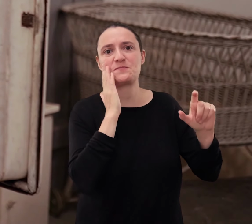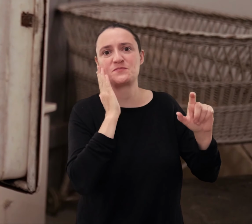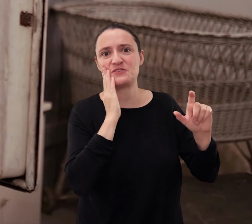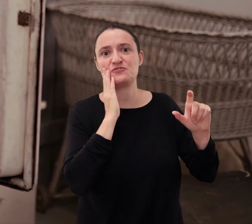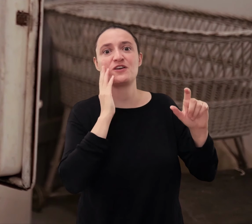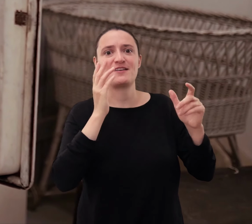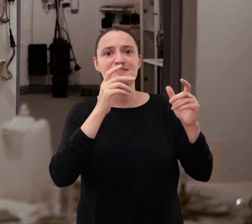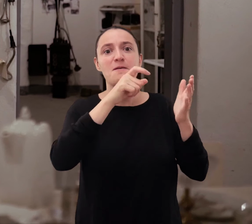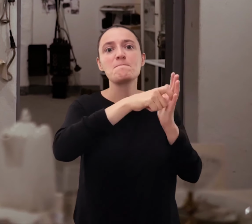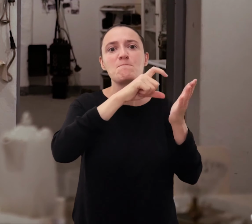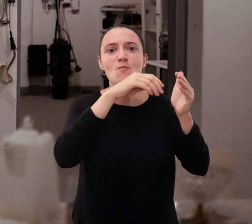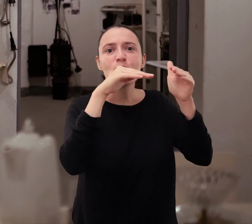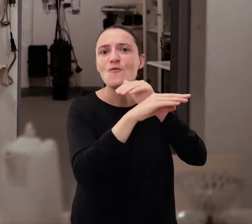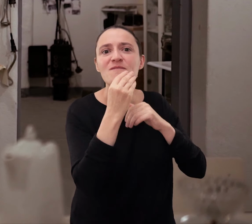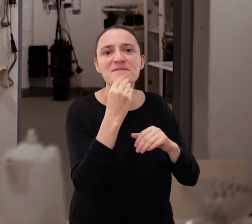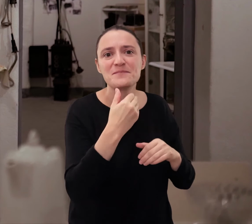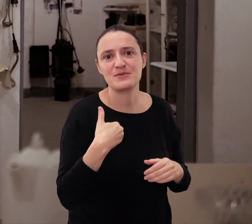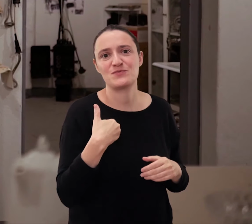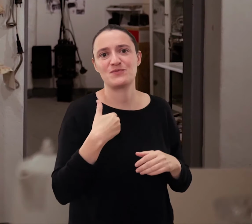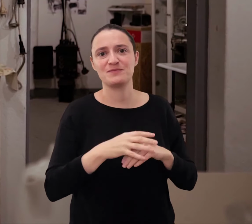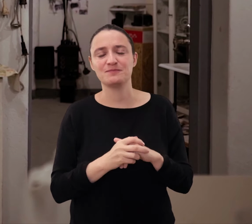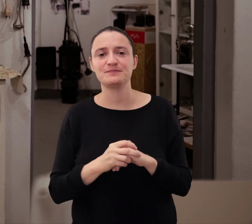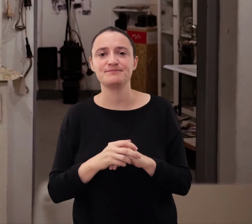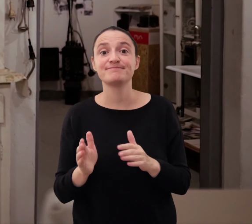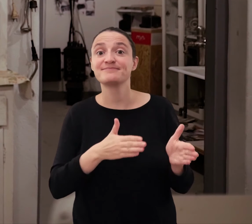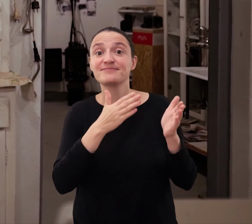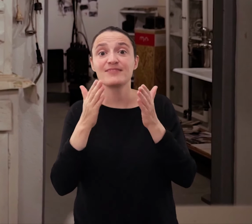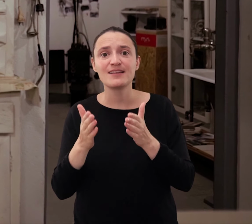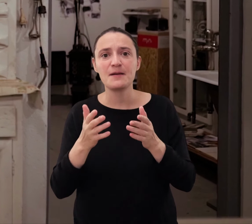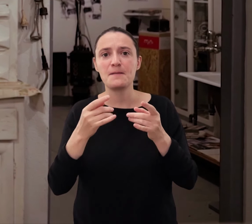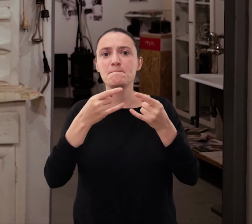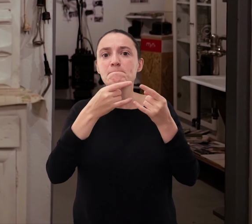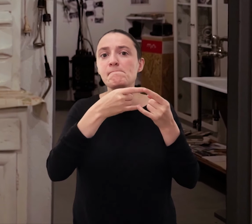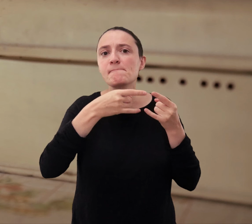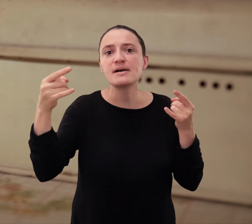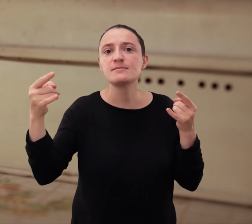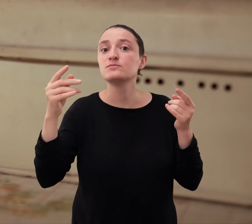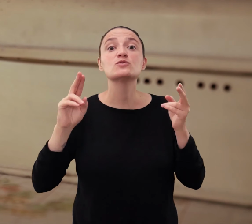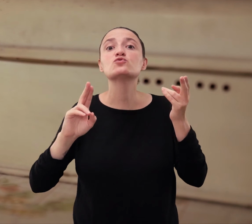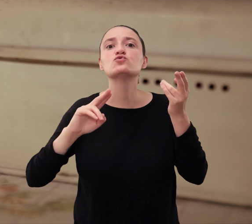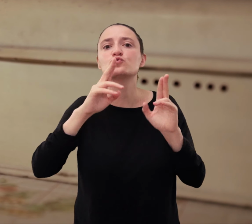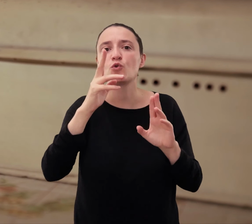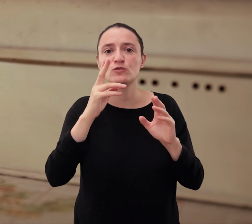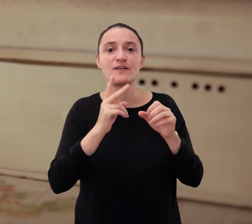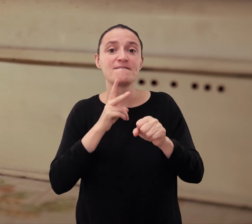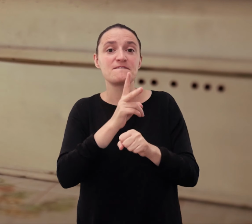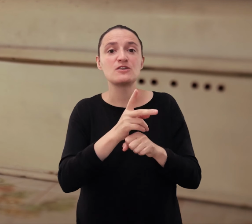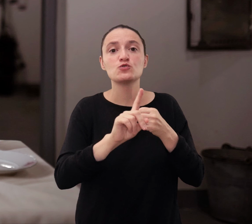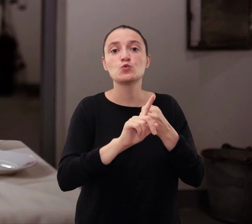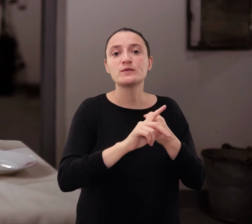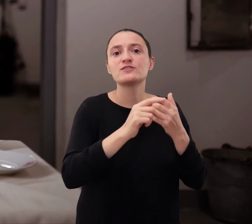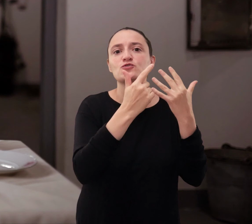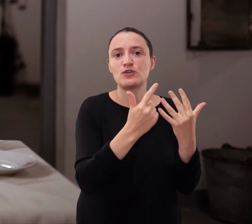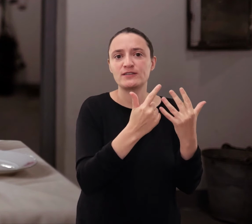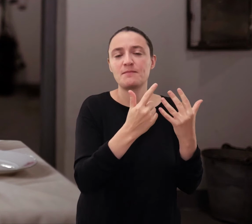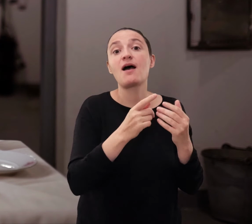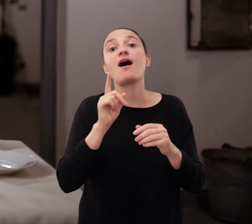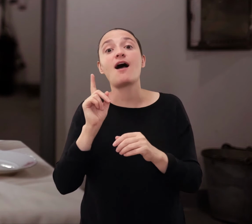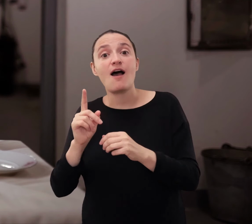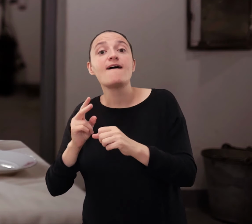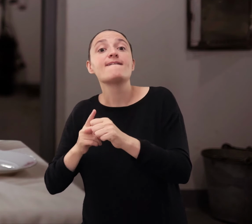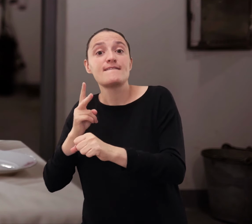spiżarce. Jest kredens, wyposażenie już klatki siódmej, ponieważ w pierwszej klatce,